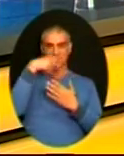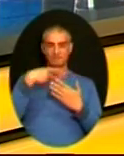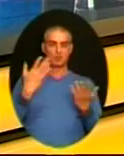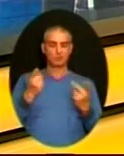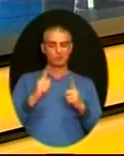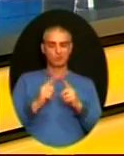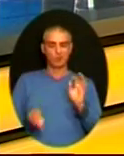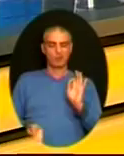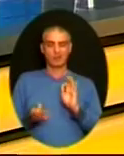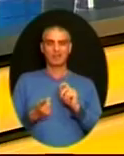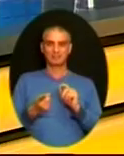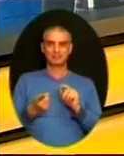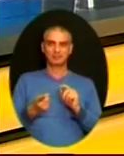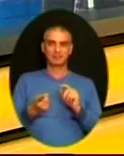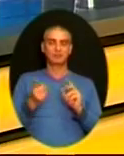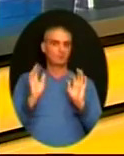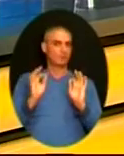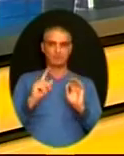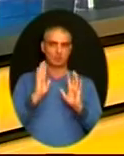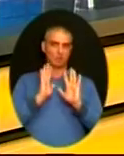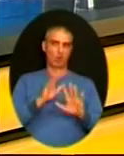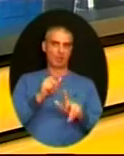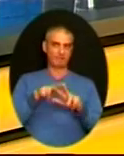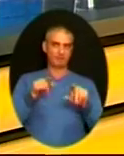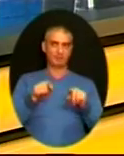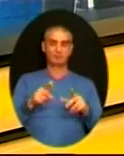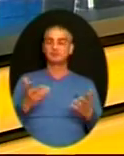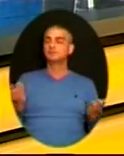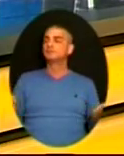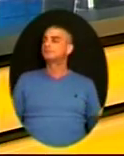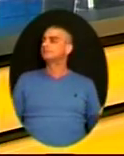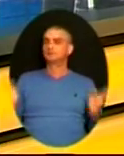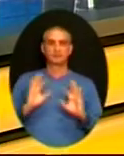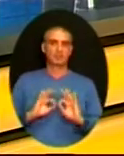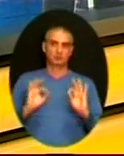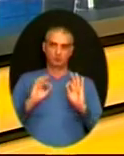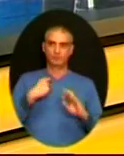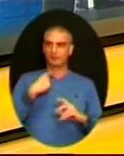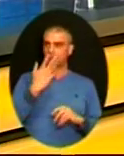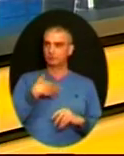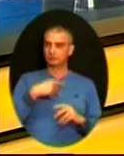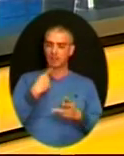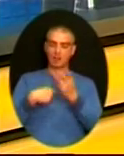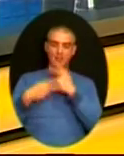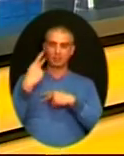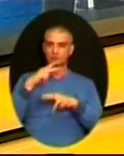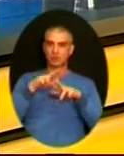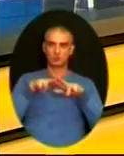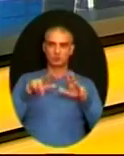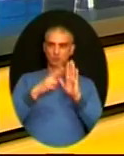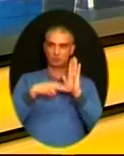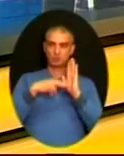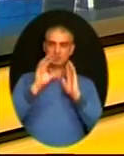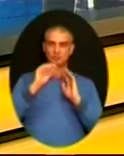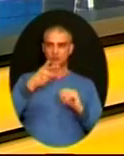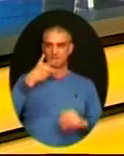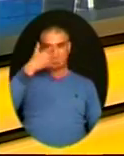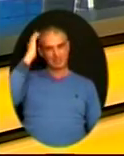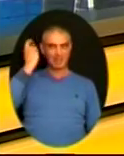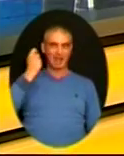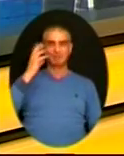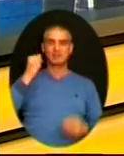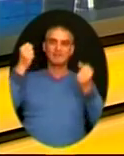שדרך העקיצה הזאת, שהם באמת לא אוהבים את המצב הזה. אין שום דבר. אני רוצה לחזור איתך לתמונה של לפיד